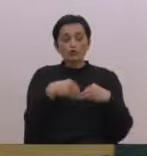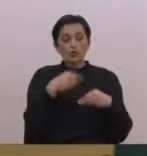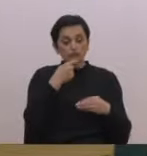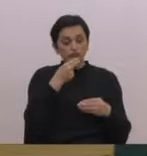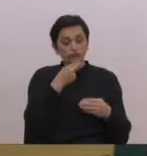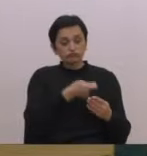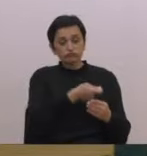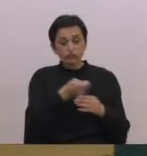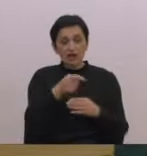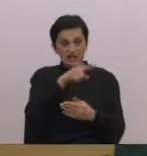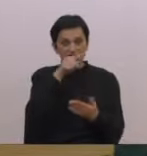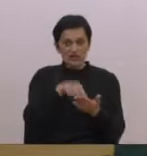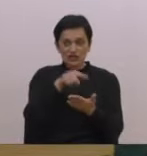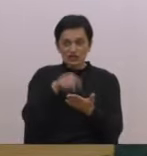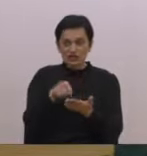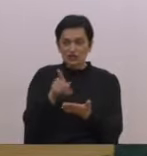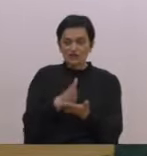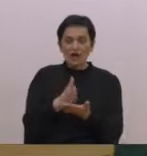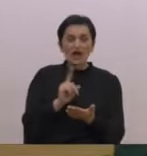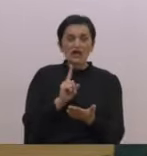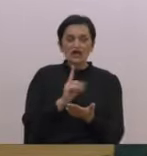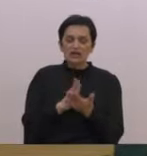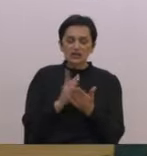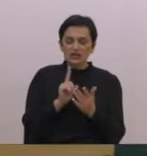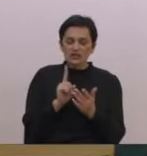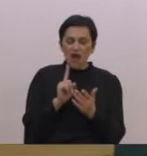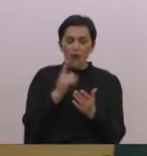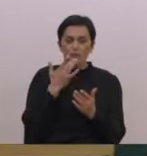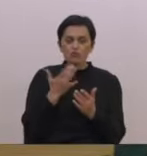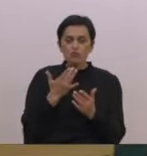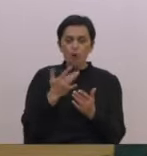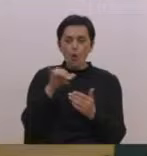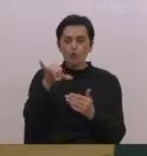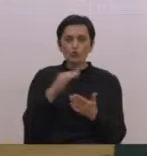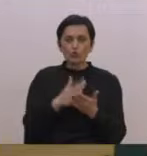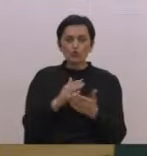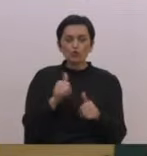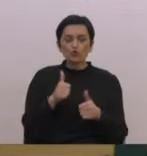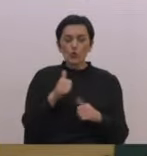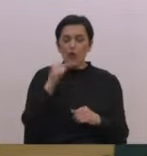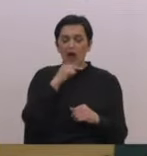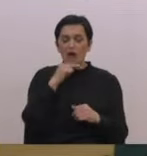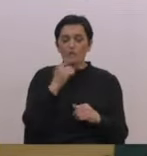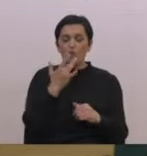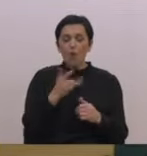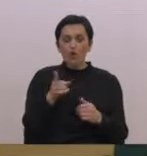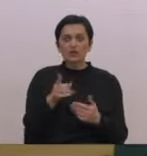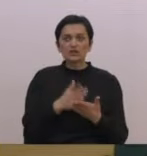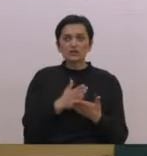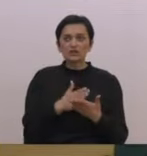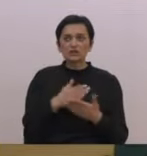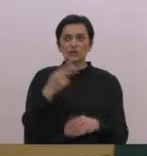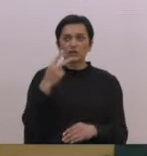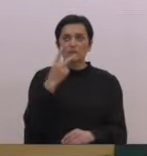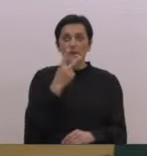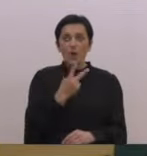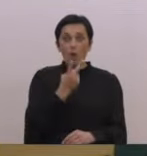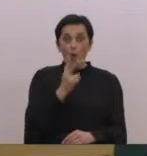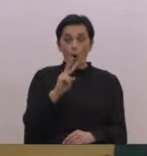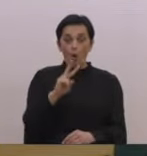აქ გვაქვს კითხვები. Ra ხდება, ra politica gaqt egeti, rogori ekonomikuri politica gaqt, rom 22